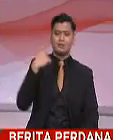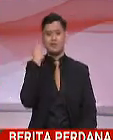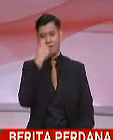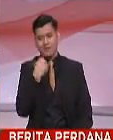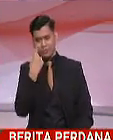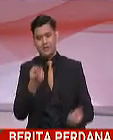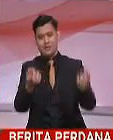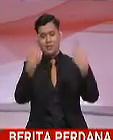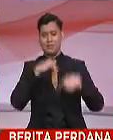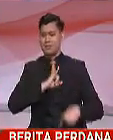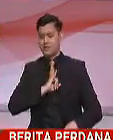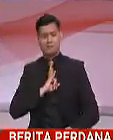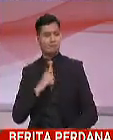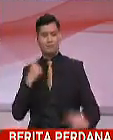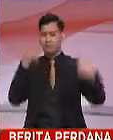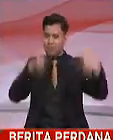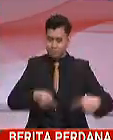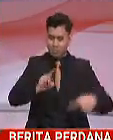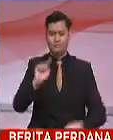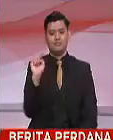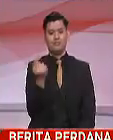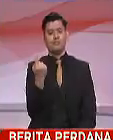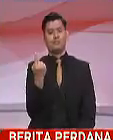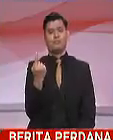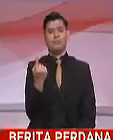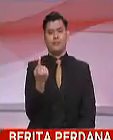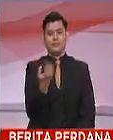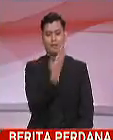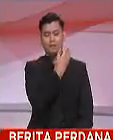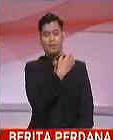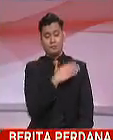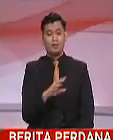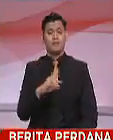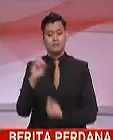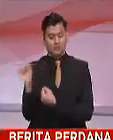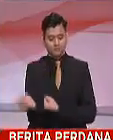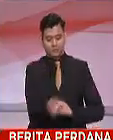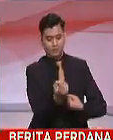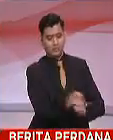lah. Bekas penjaring terbanyak Liga Hoki Remaja Kebangsaan itu akan terbang ke Itali 15